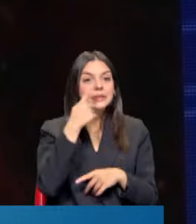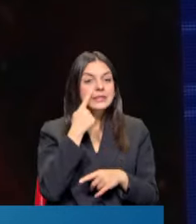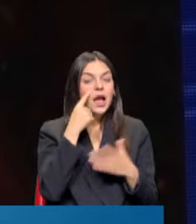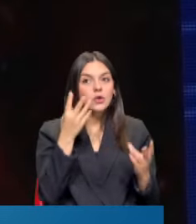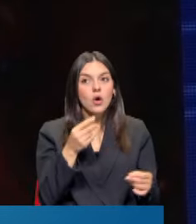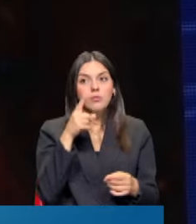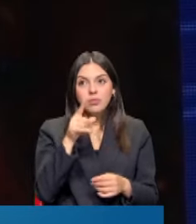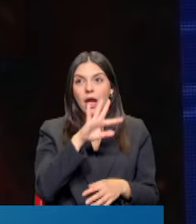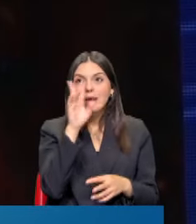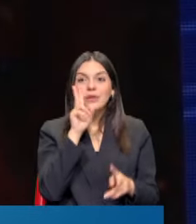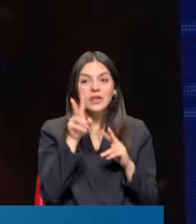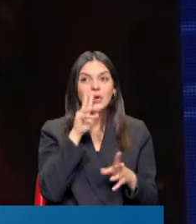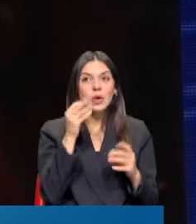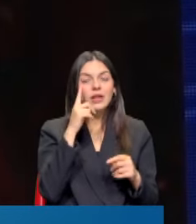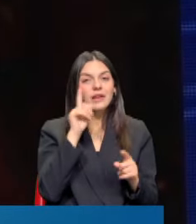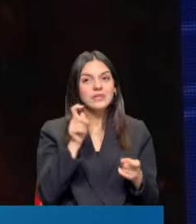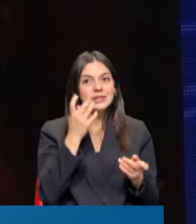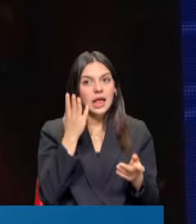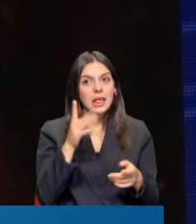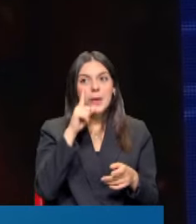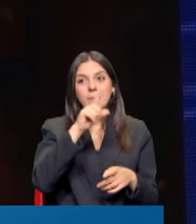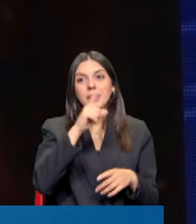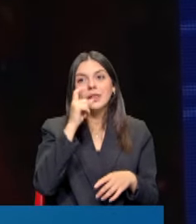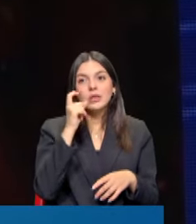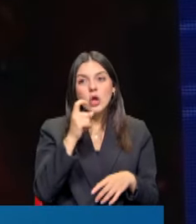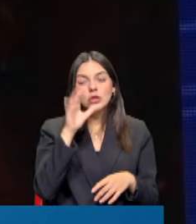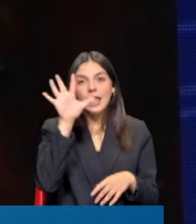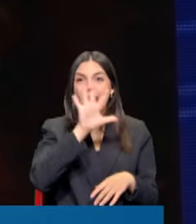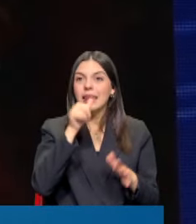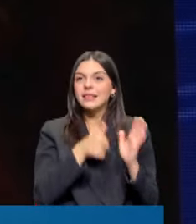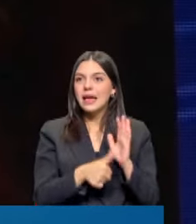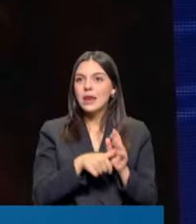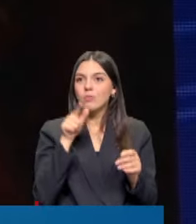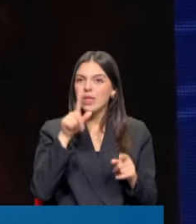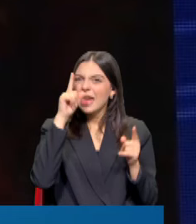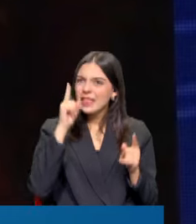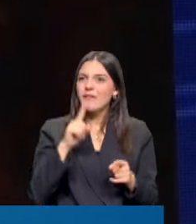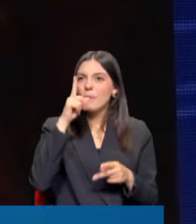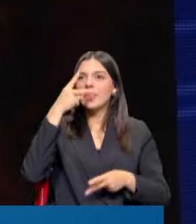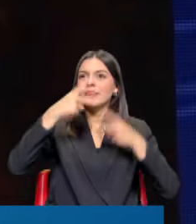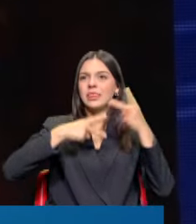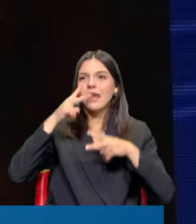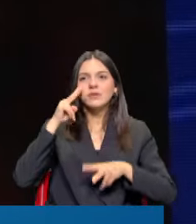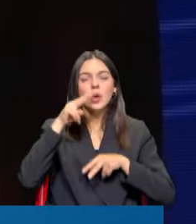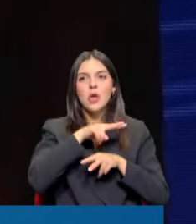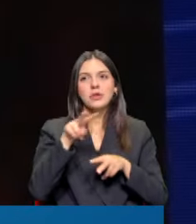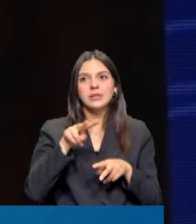fuarda görme şansı yakaladınız. 1950'lerde burada ilk defa bir televizyon yayını